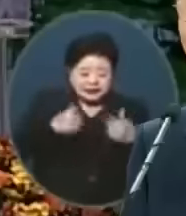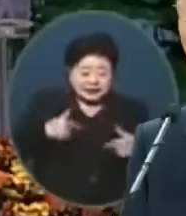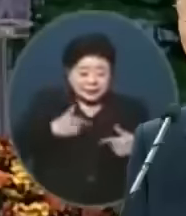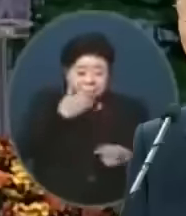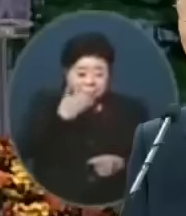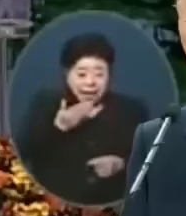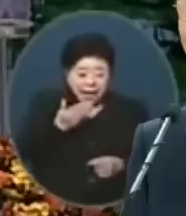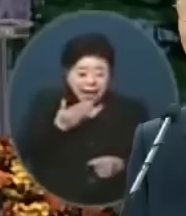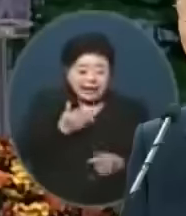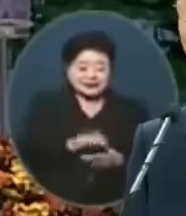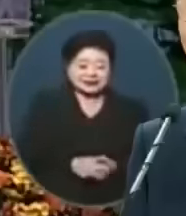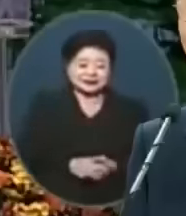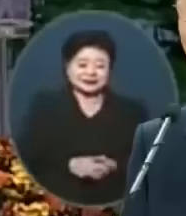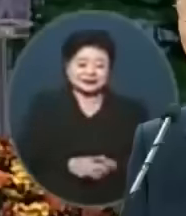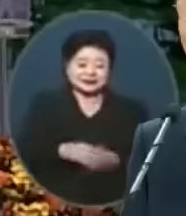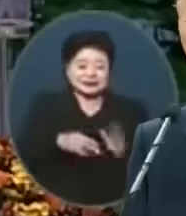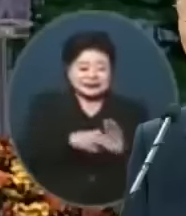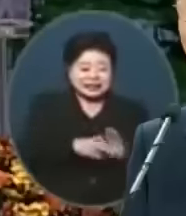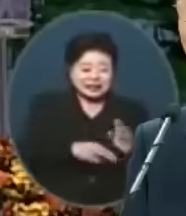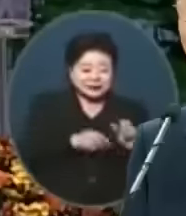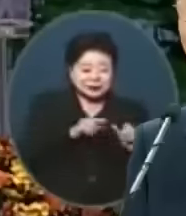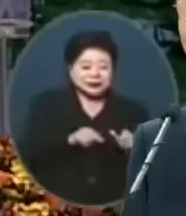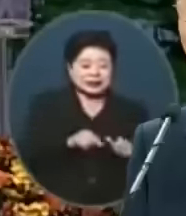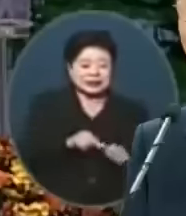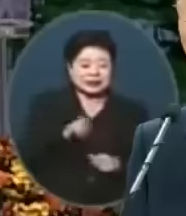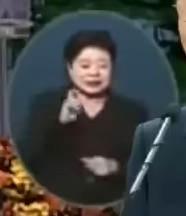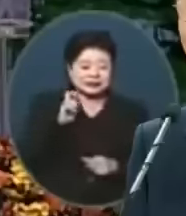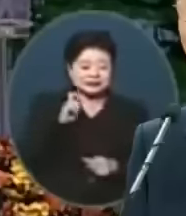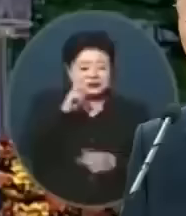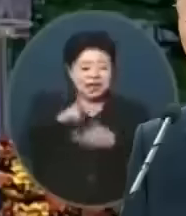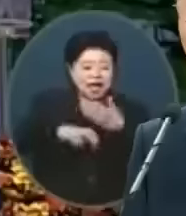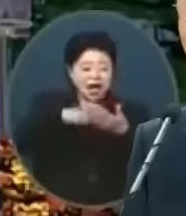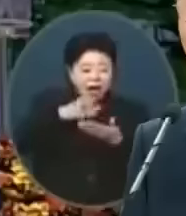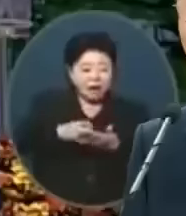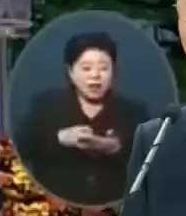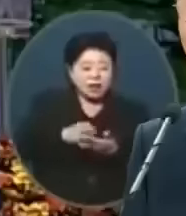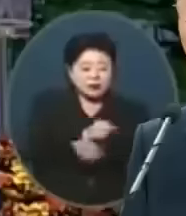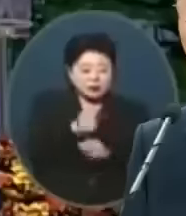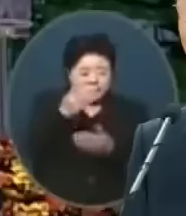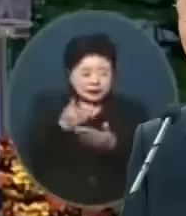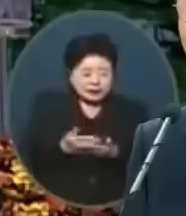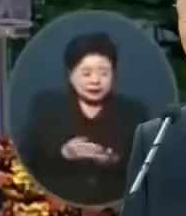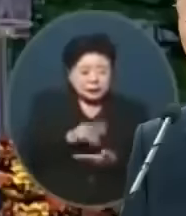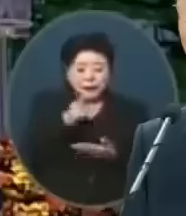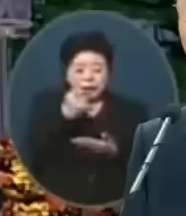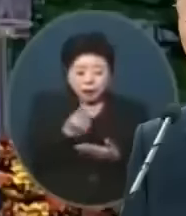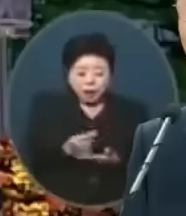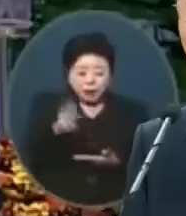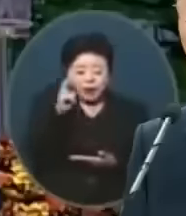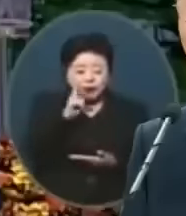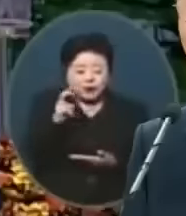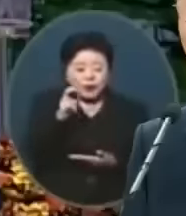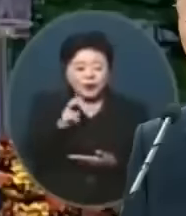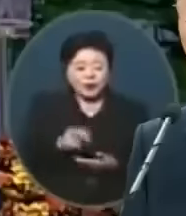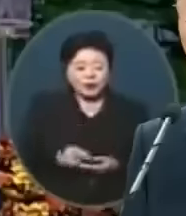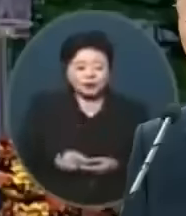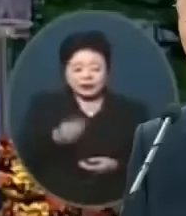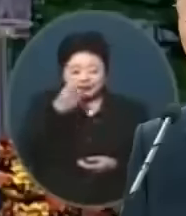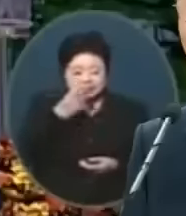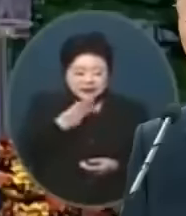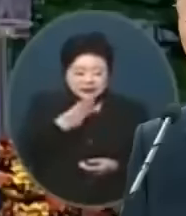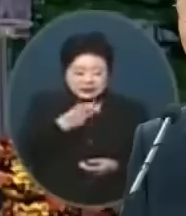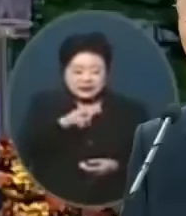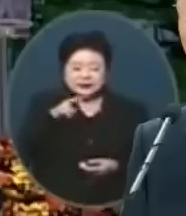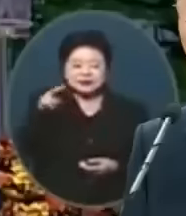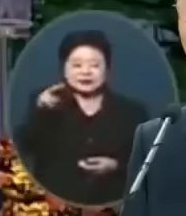것입니다. 이사야 35장 10절은 야훼의 속량함을 받은 자들이 돌아오되 노래하며 시온에 이르 그들의 머리